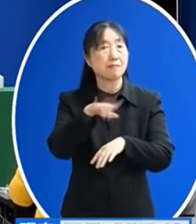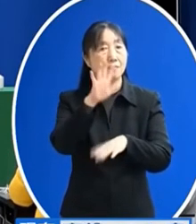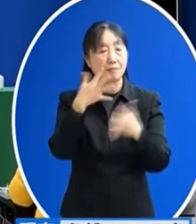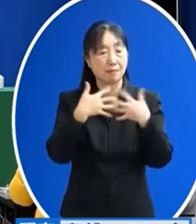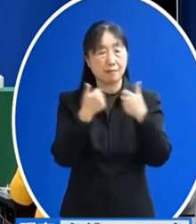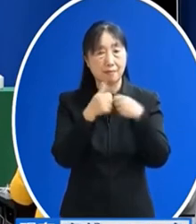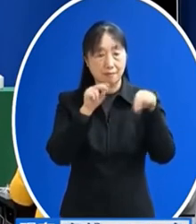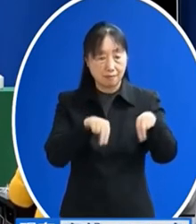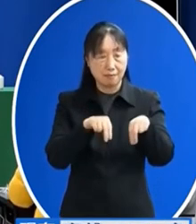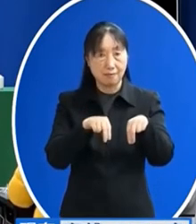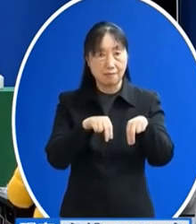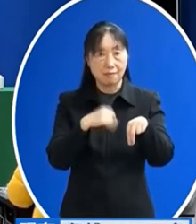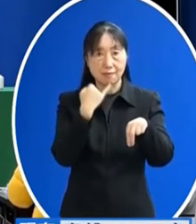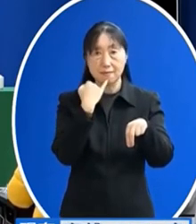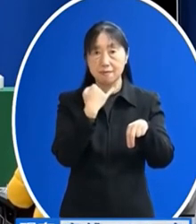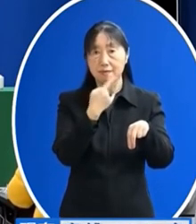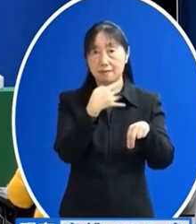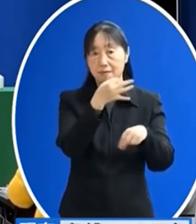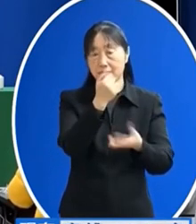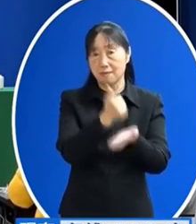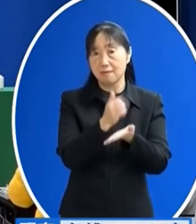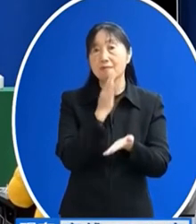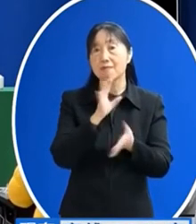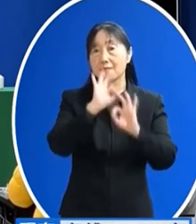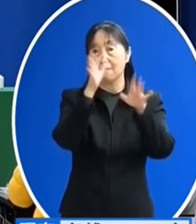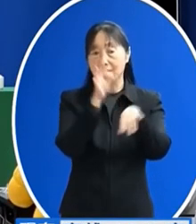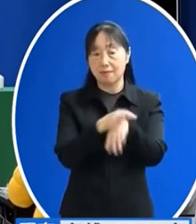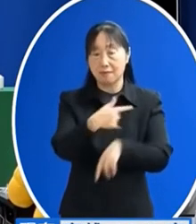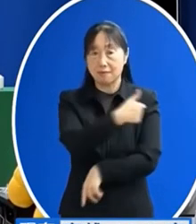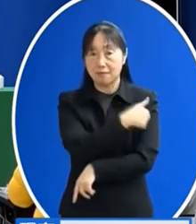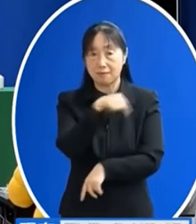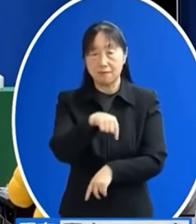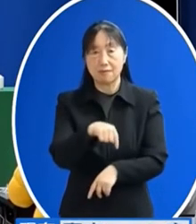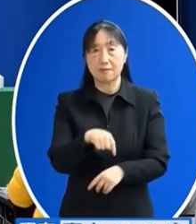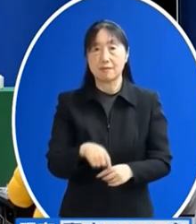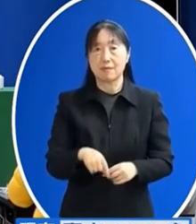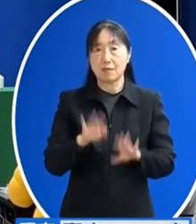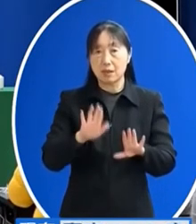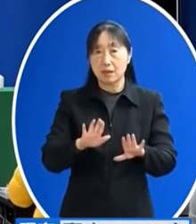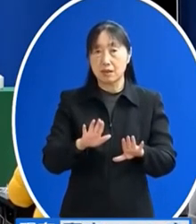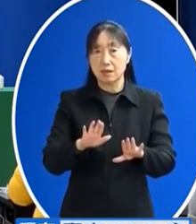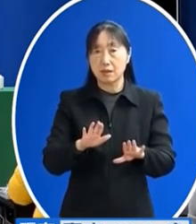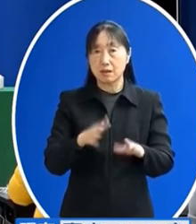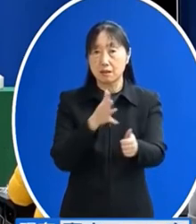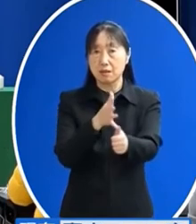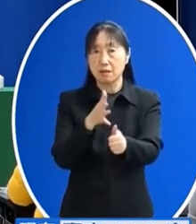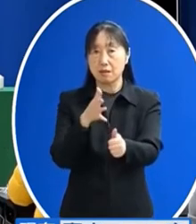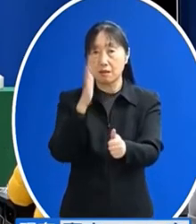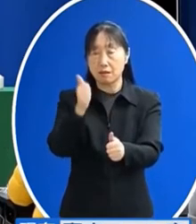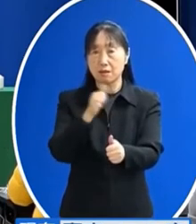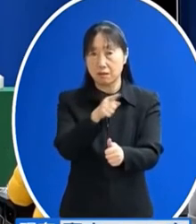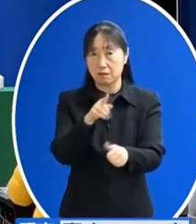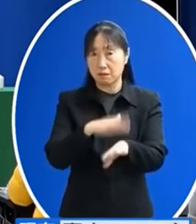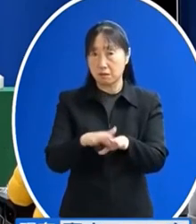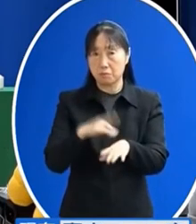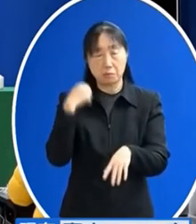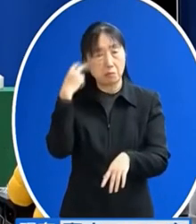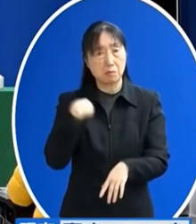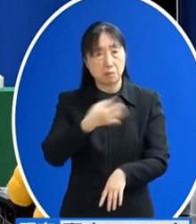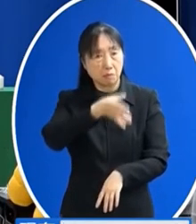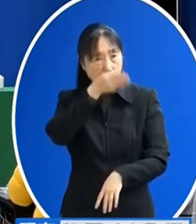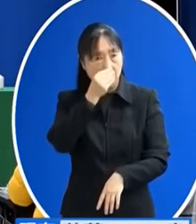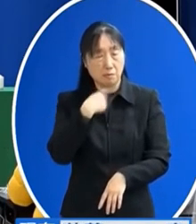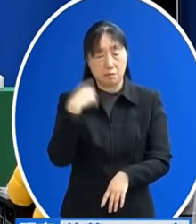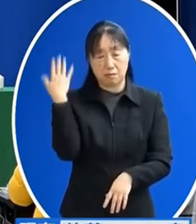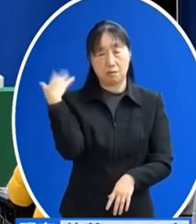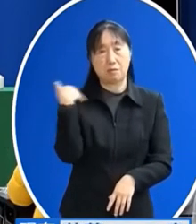签约呢、啊，来取得这个辉瑞疫苗。那想问一下部长会，现在会不会觉得说很扼腕，当初没